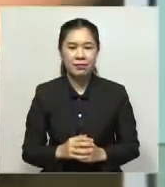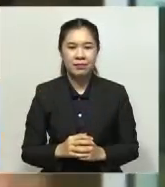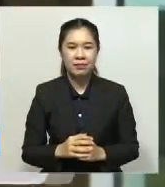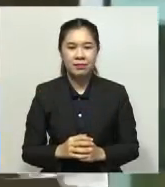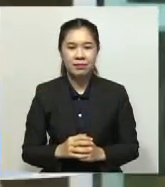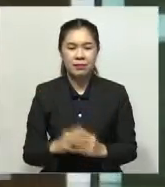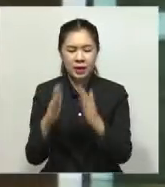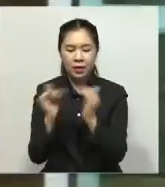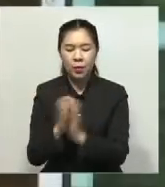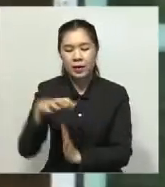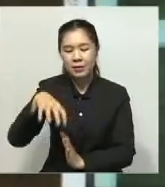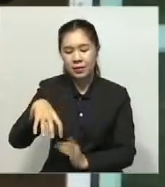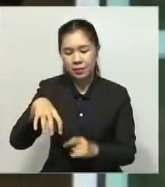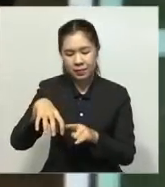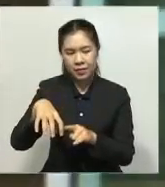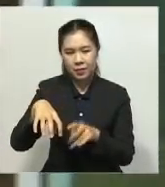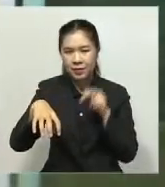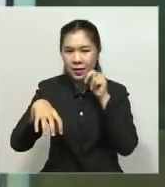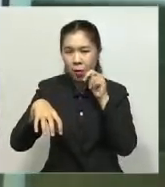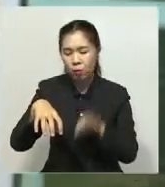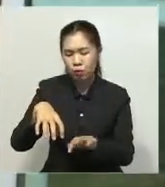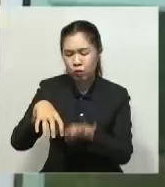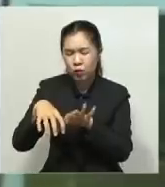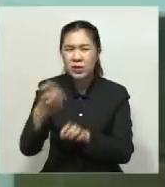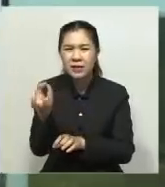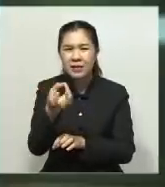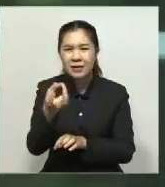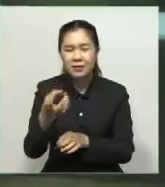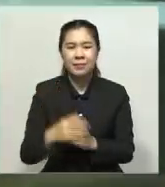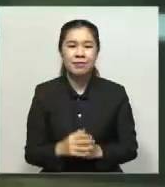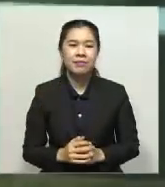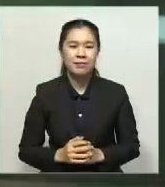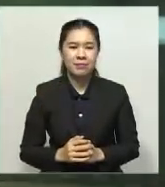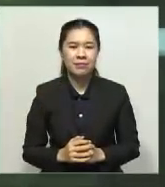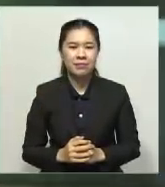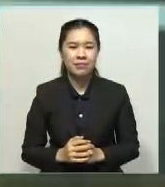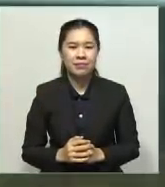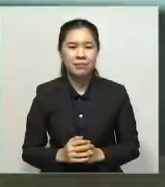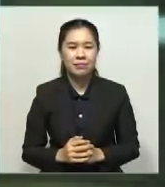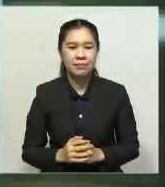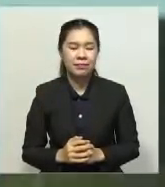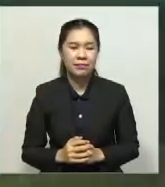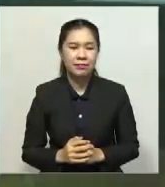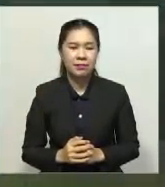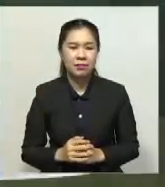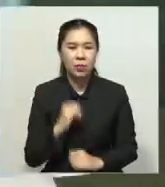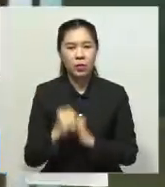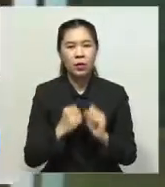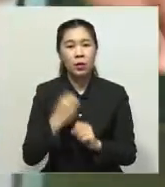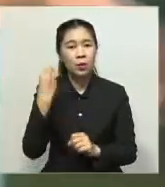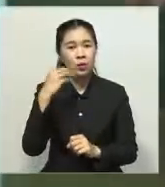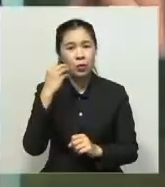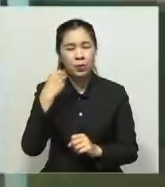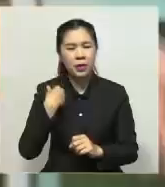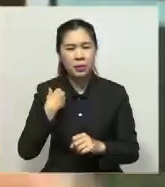พื้นที่วัดนิดนึงครับ แต่ทุกๆปีไม่เคยท่วมเลยหรือว่ายังไง มันทุกๆปีมันท่วมก็ไม่